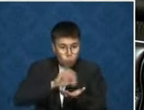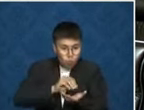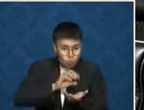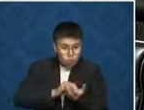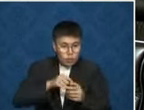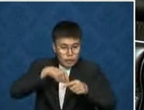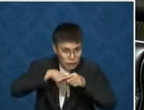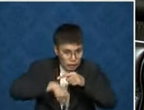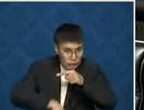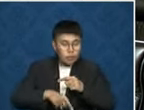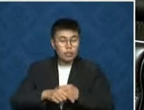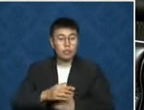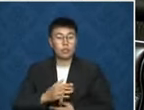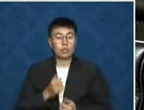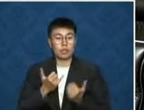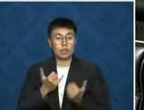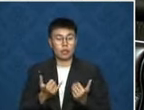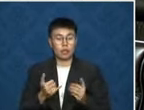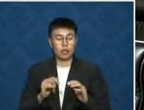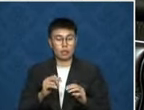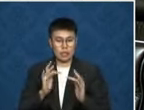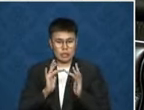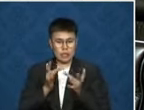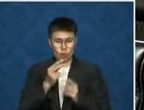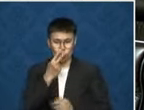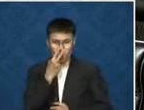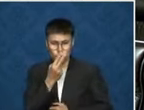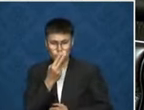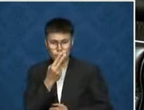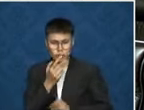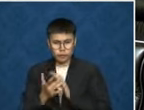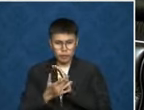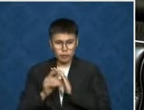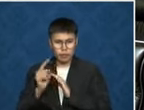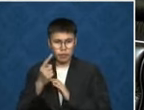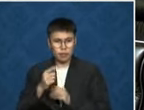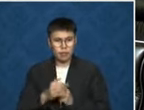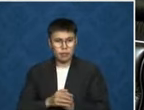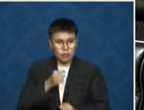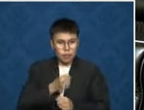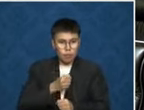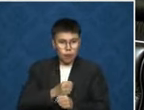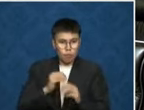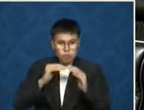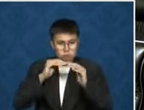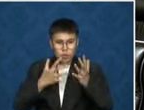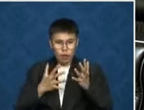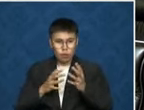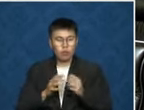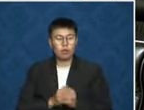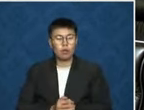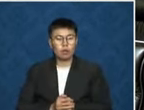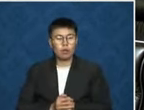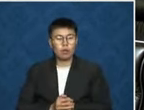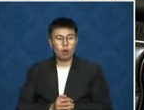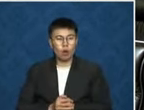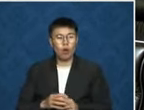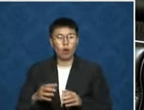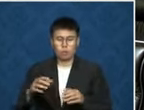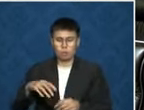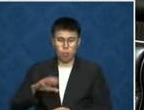ที่ เราอยู่กันบนโลกอินเทอร์เน็ตในปัจจุบันเนี่ยไม่ได้ถูกสร้างความได้เปรียบจากบริษัทบิ๊กเทคนะครับบริษัทเทคเท